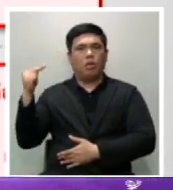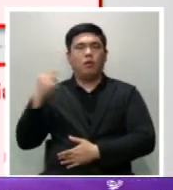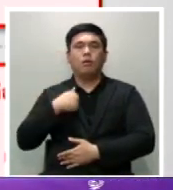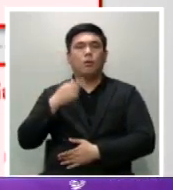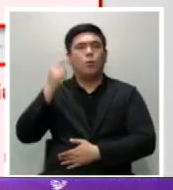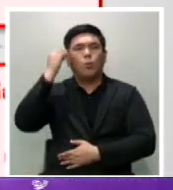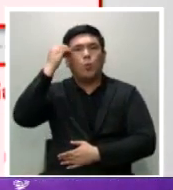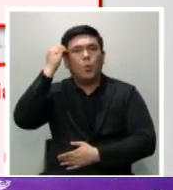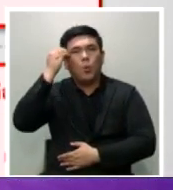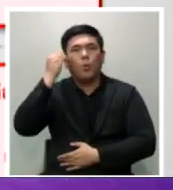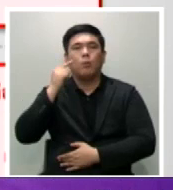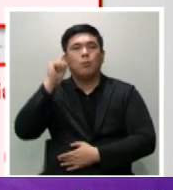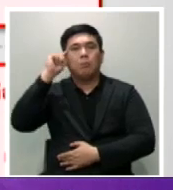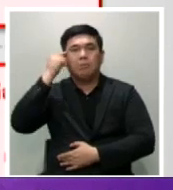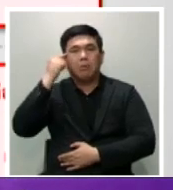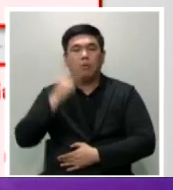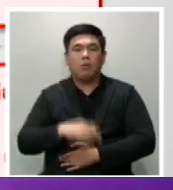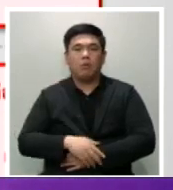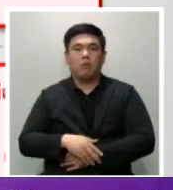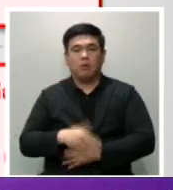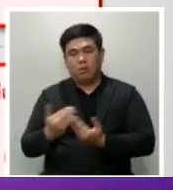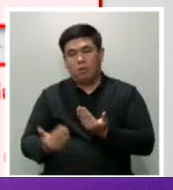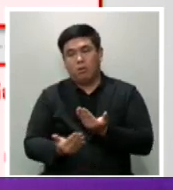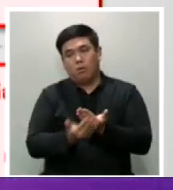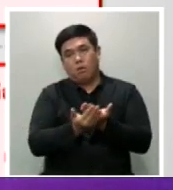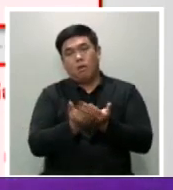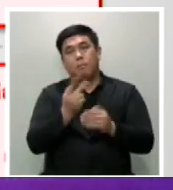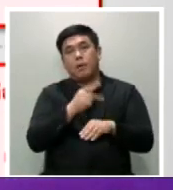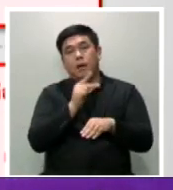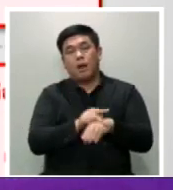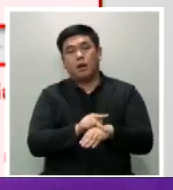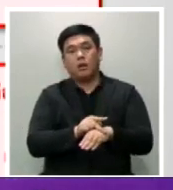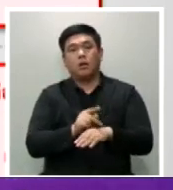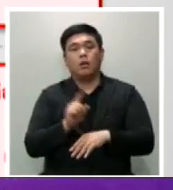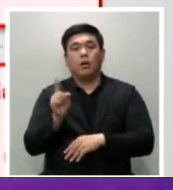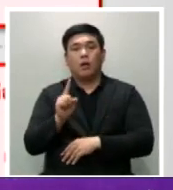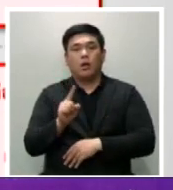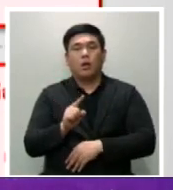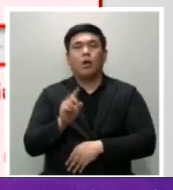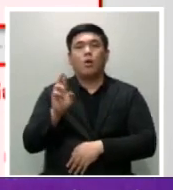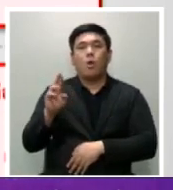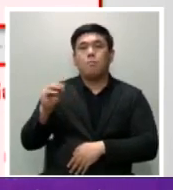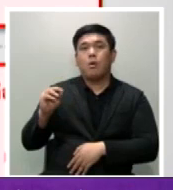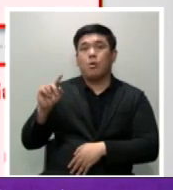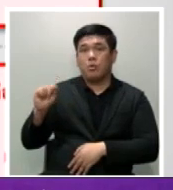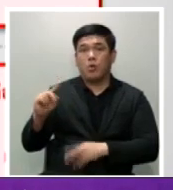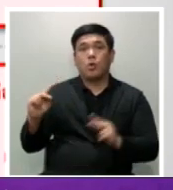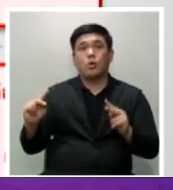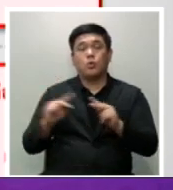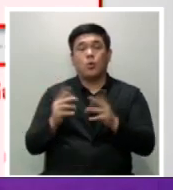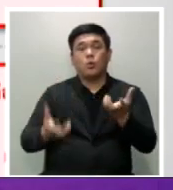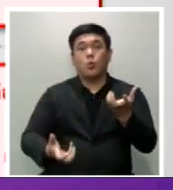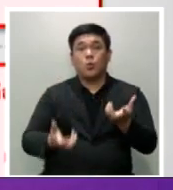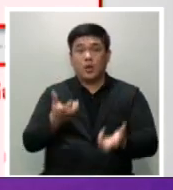ผมยังขำเลยท่านแทงท้ายหนังสือของประธานฟิลิปบอริสว่าให้รัฐมนตรีว่าการกระทรวงยุติ